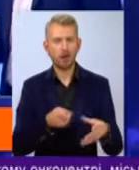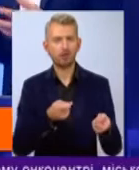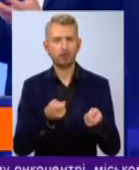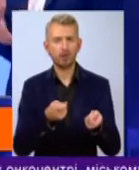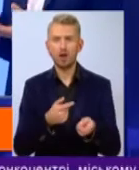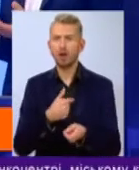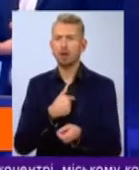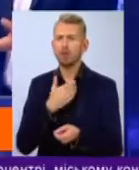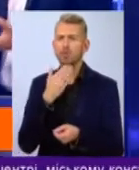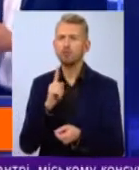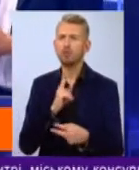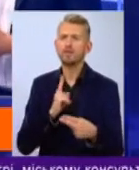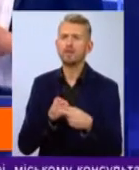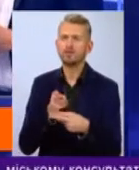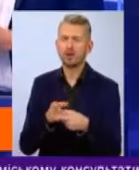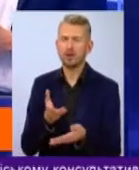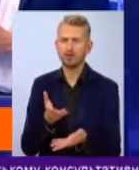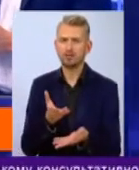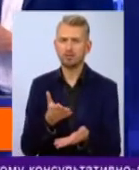Що заважає цю політичну волю проявити?